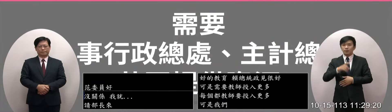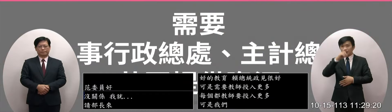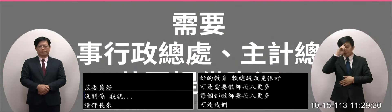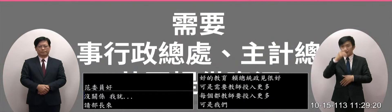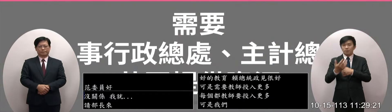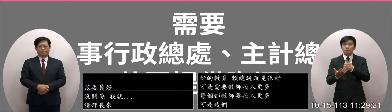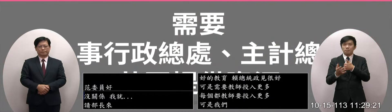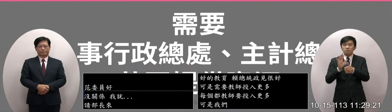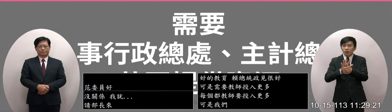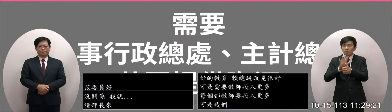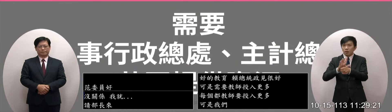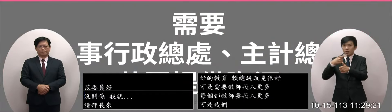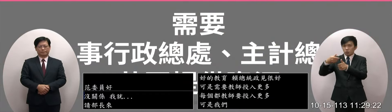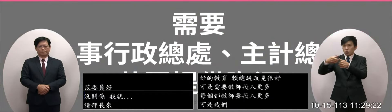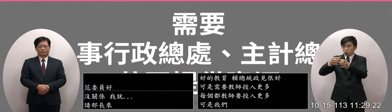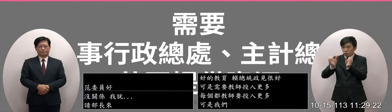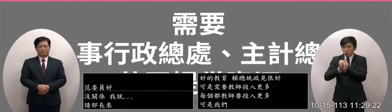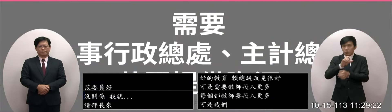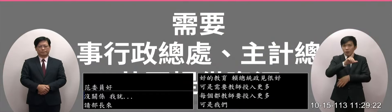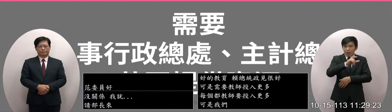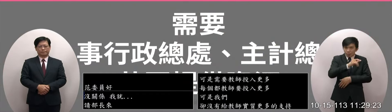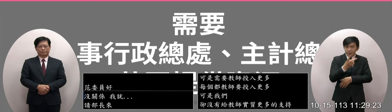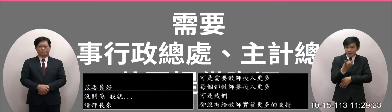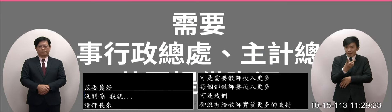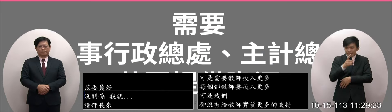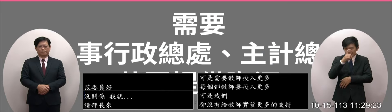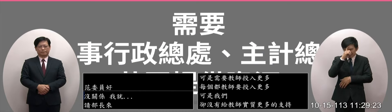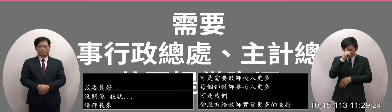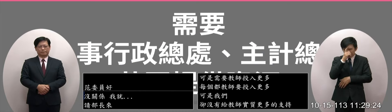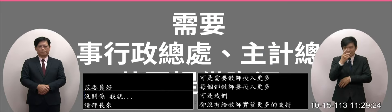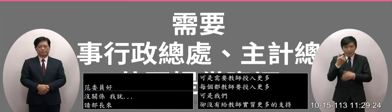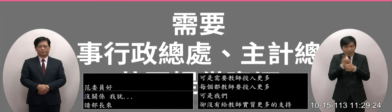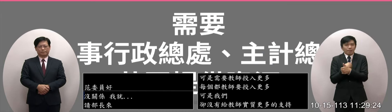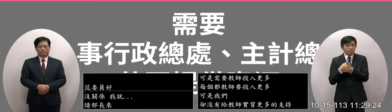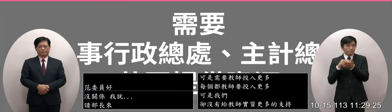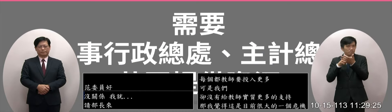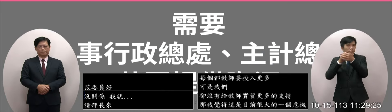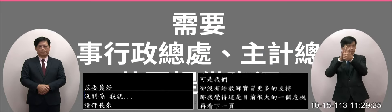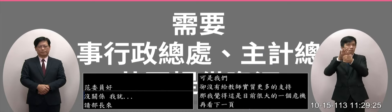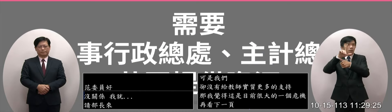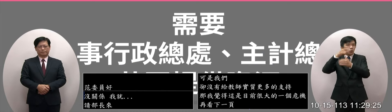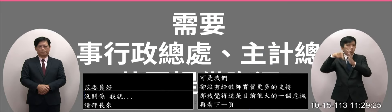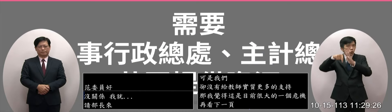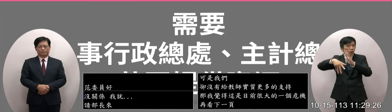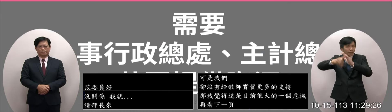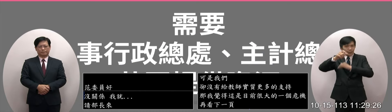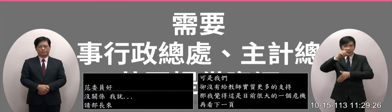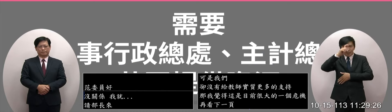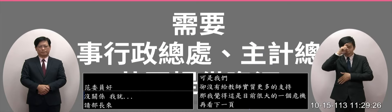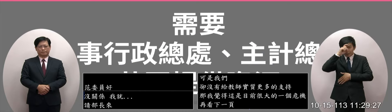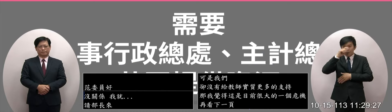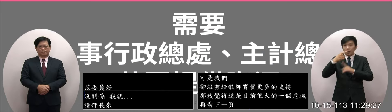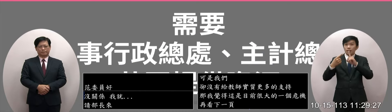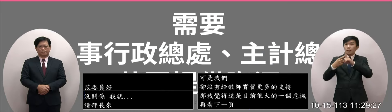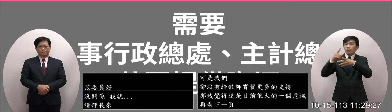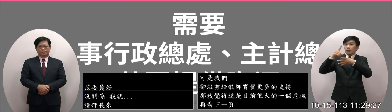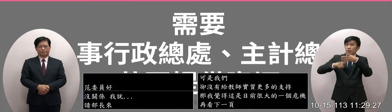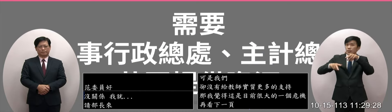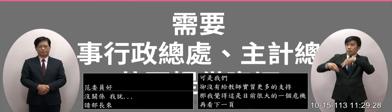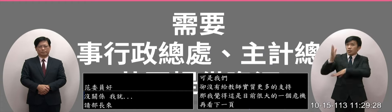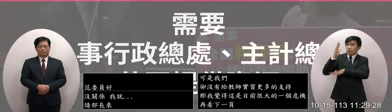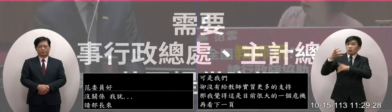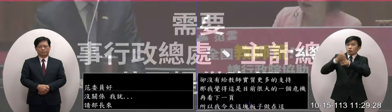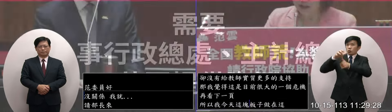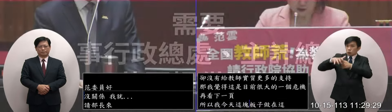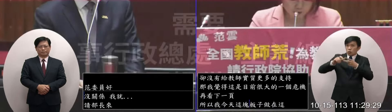跟教师哦向院长请命啦。我觉得哦需要人事行政总处跟主